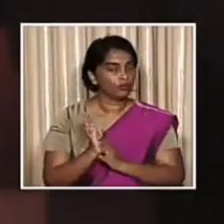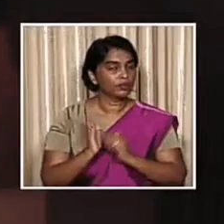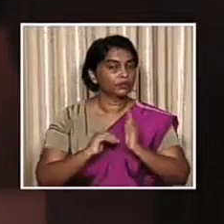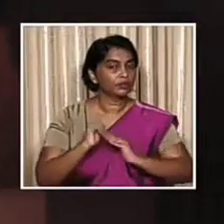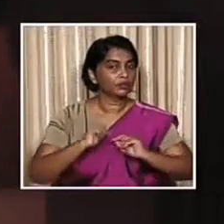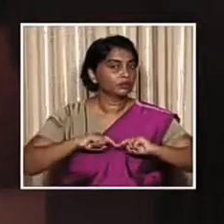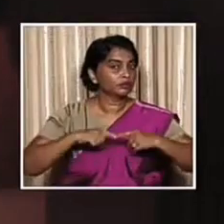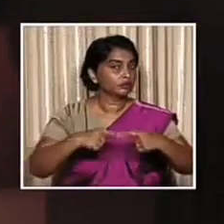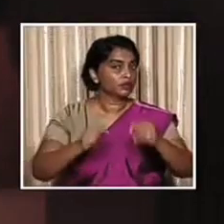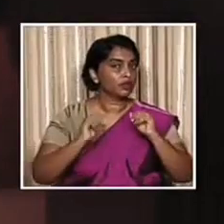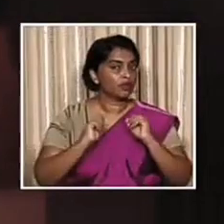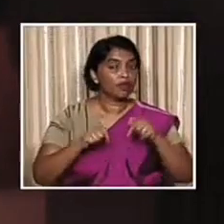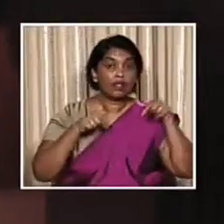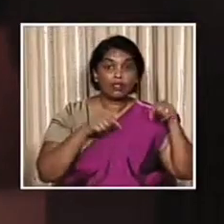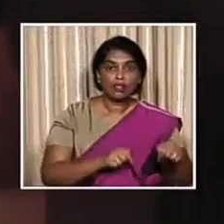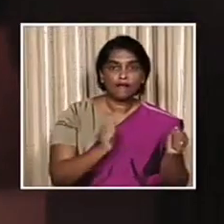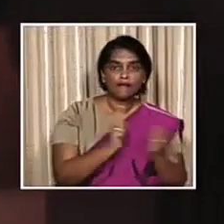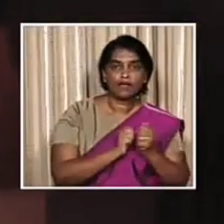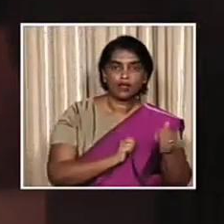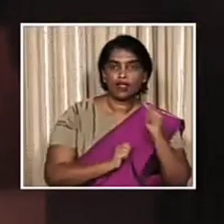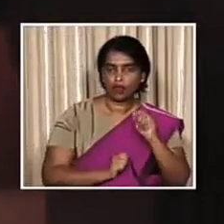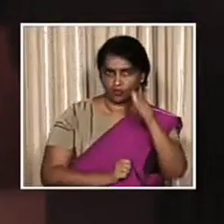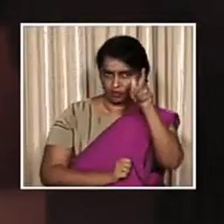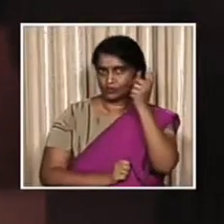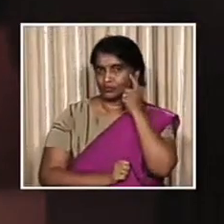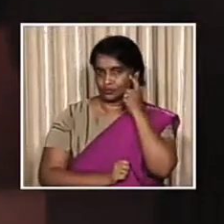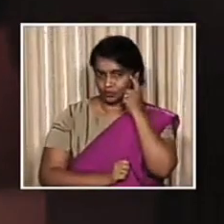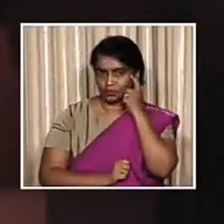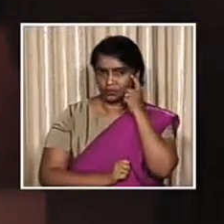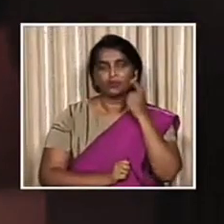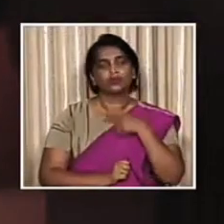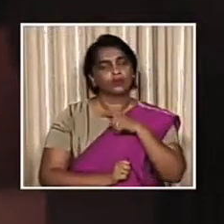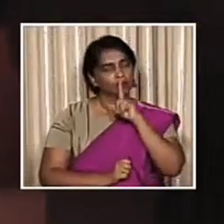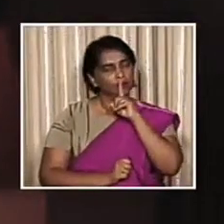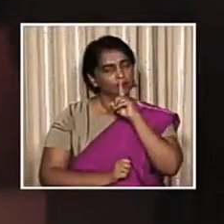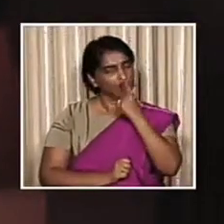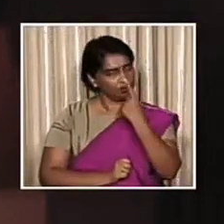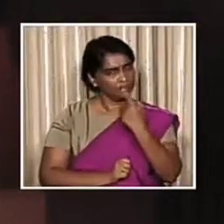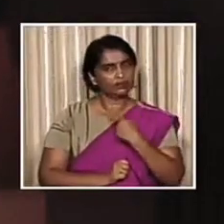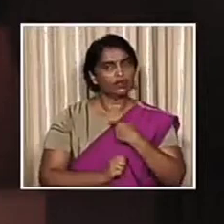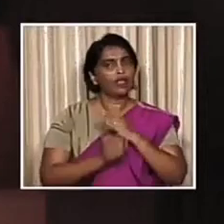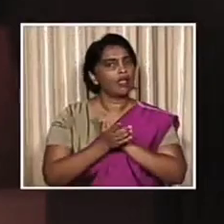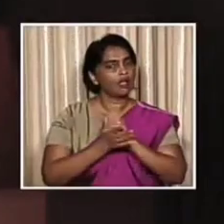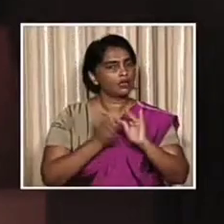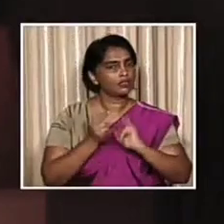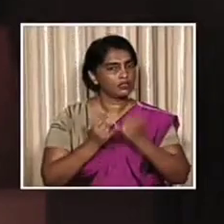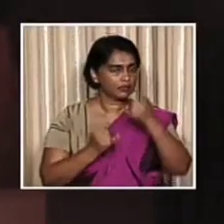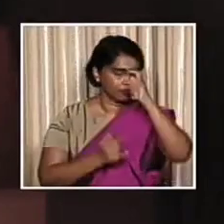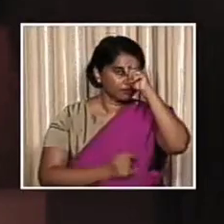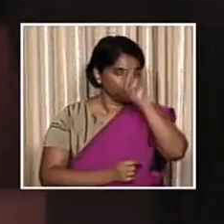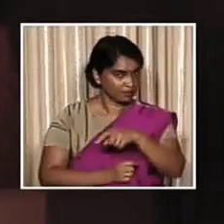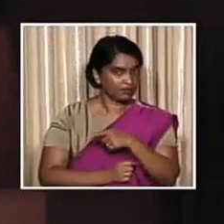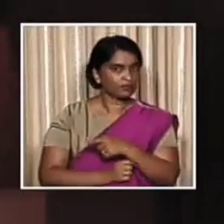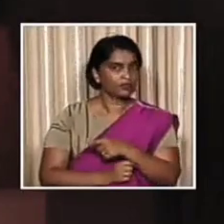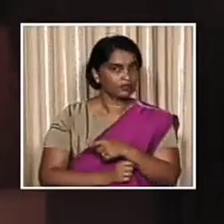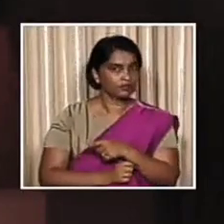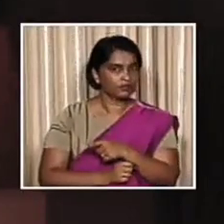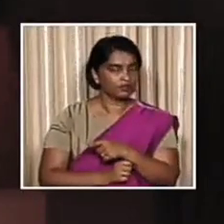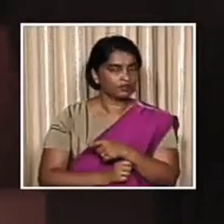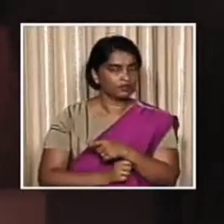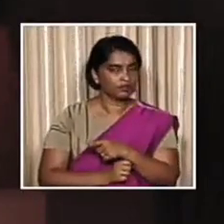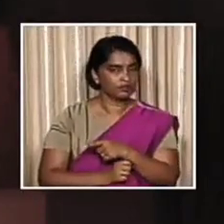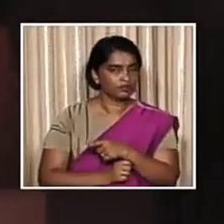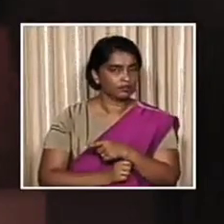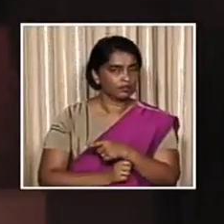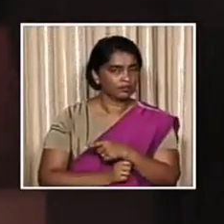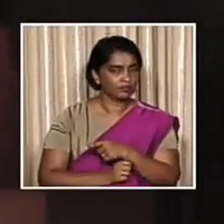காலம் தாழ்த்தி அநீதியான முறையில் சில செயற்பாடுகள் இடம்பெறுகின்றது. தற்காலிக தலைவர்கள் நியமிக்கப்படுகின்றார்கள். அரசாங்க நிதி தொடர்பான